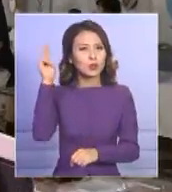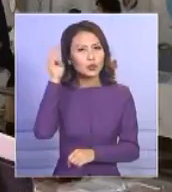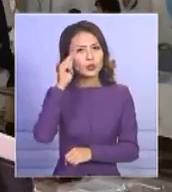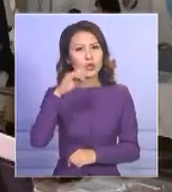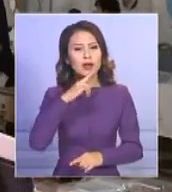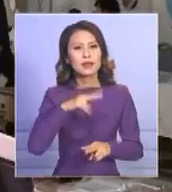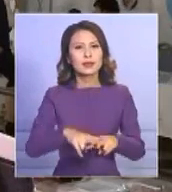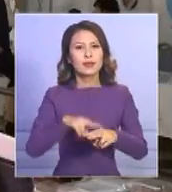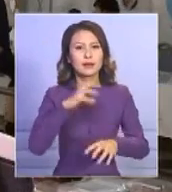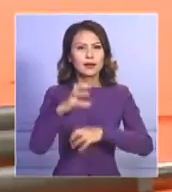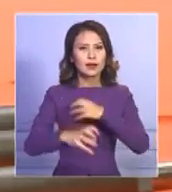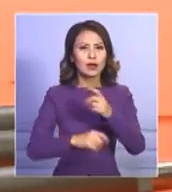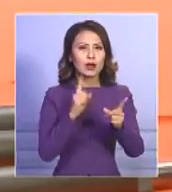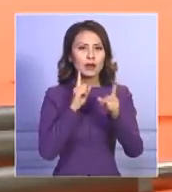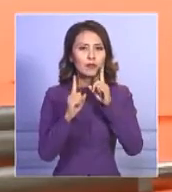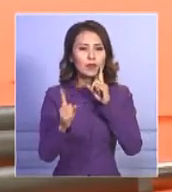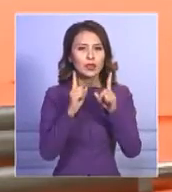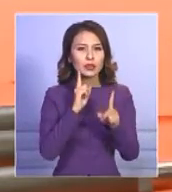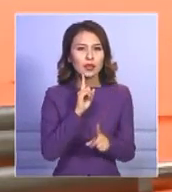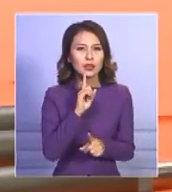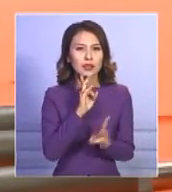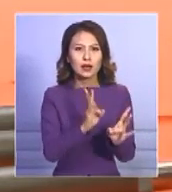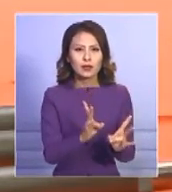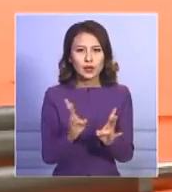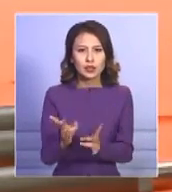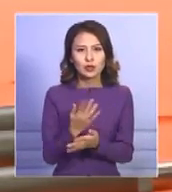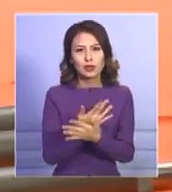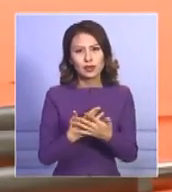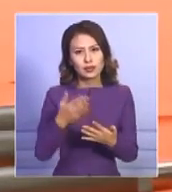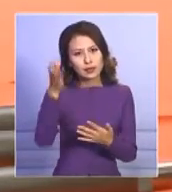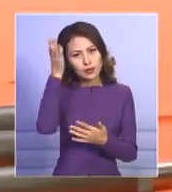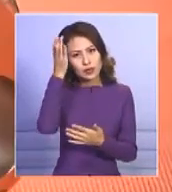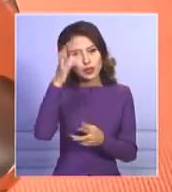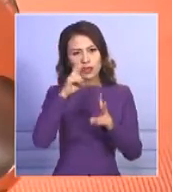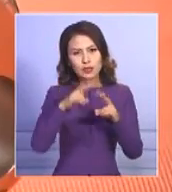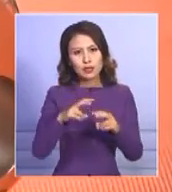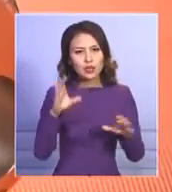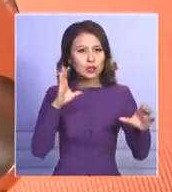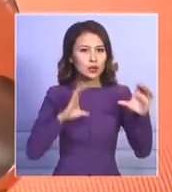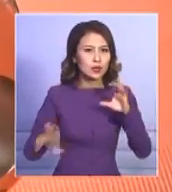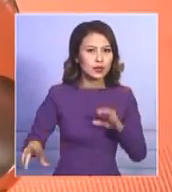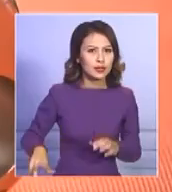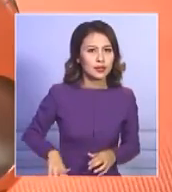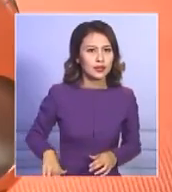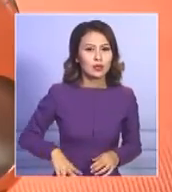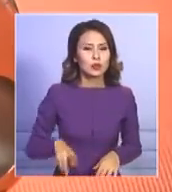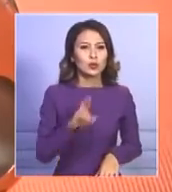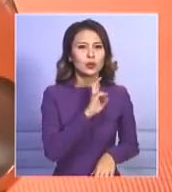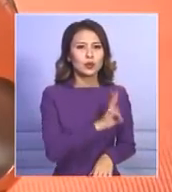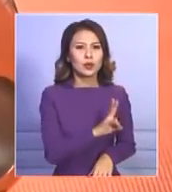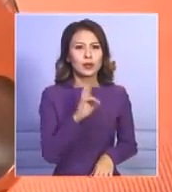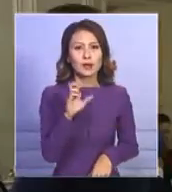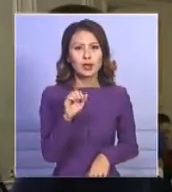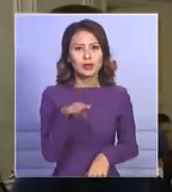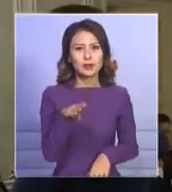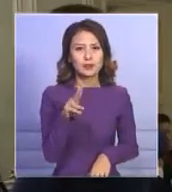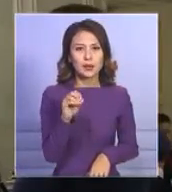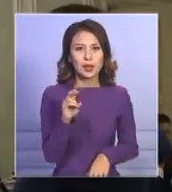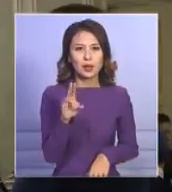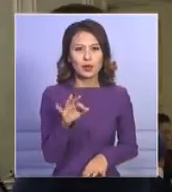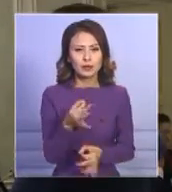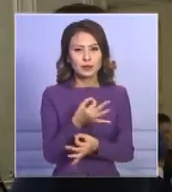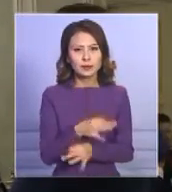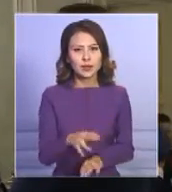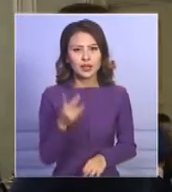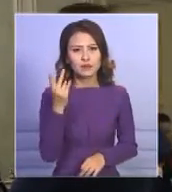Астанадағы халықаралық конференцияда травматология және ортопедия ғылыми зерттеу институтының директоры Нұрлан Батпенов мәлімдеді. Ел